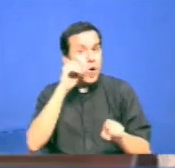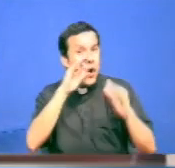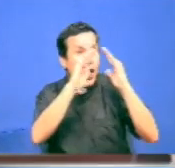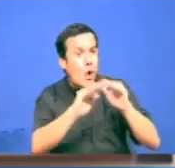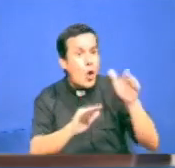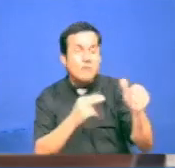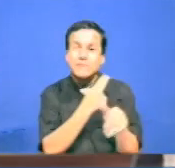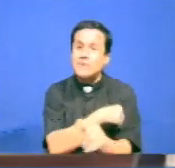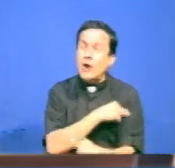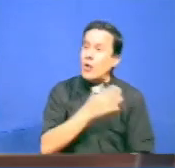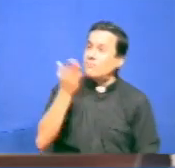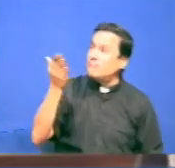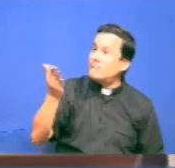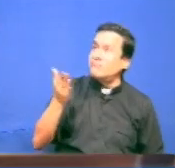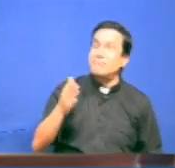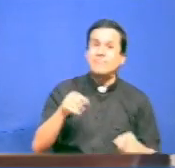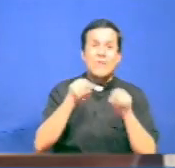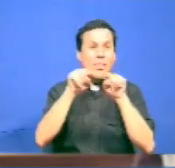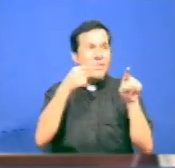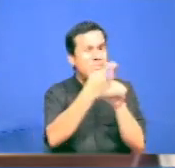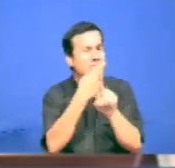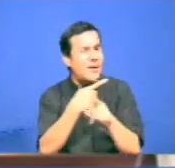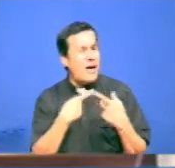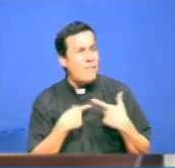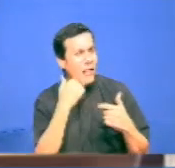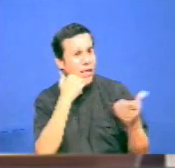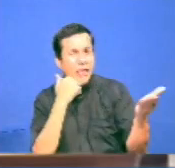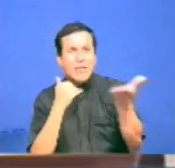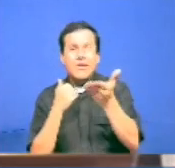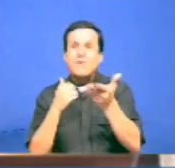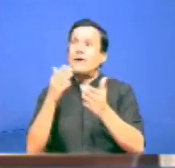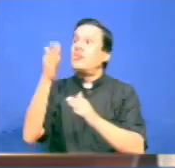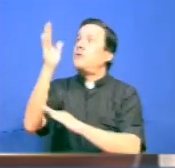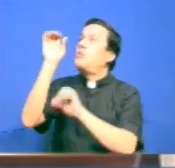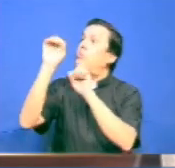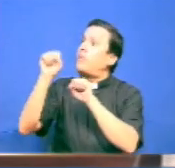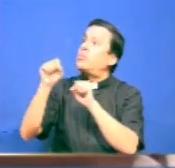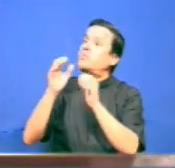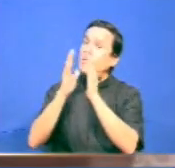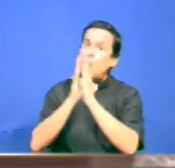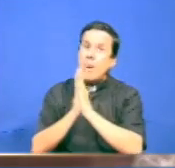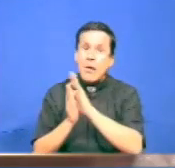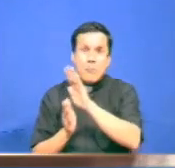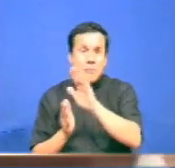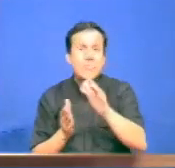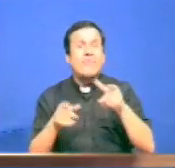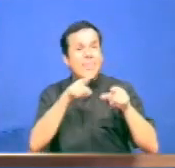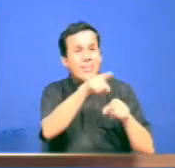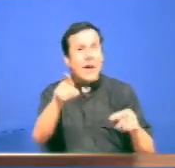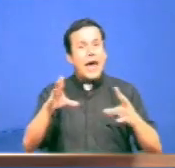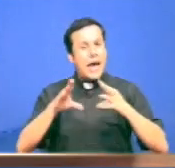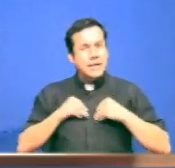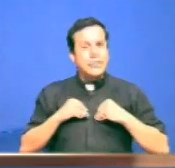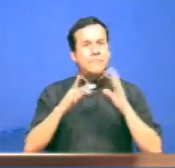mahospitalini, wauguzi na wengineo, uweze kuyapokea kwa huyo njia ya huyo Kristu Bwana